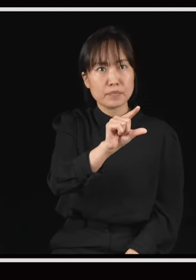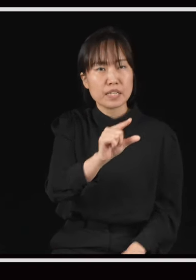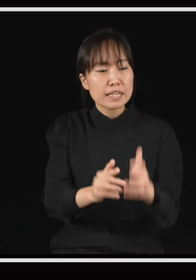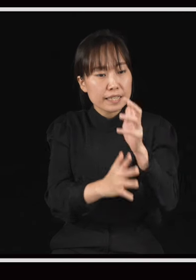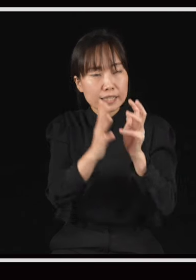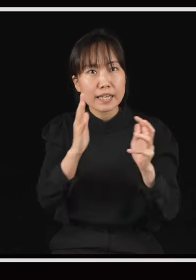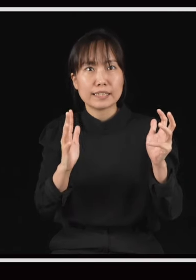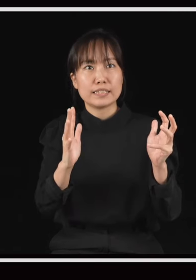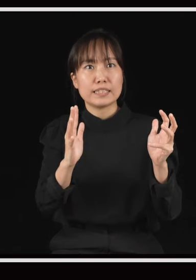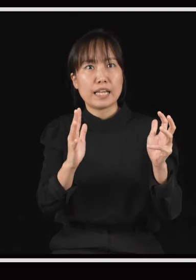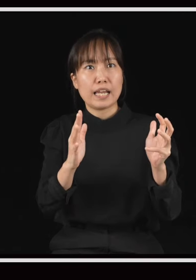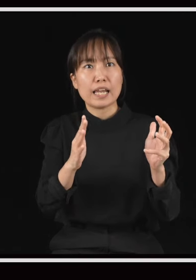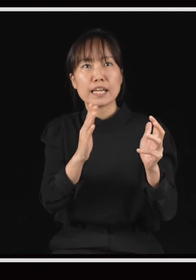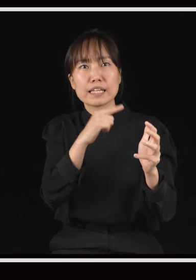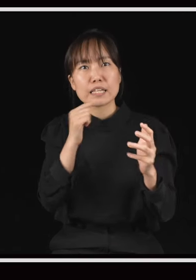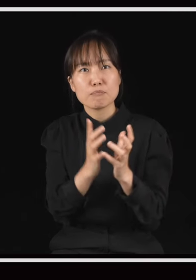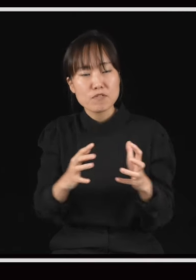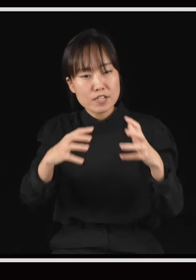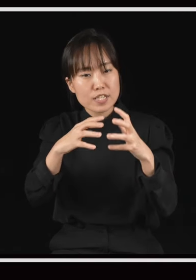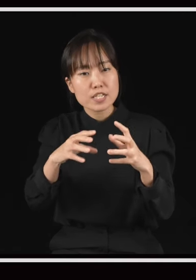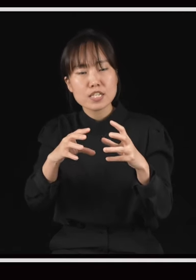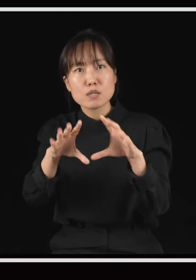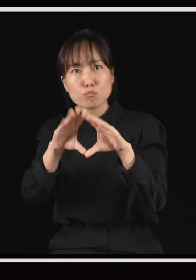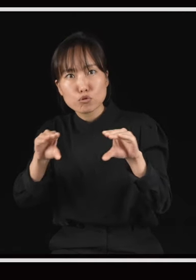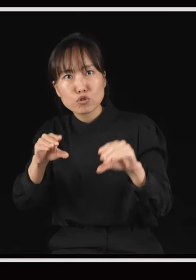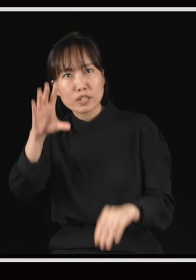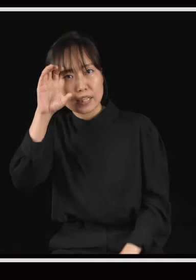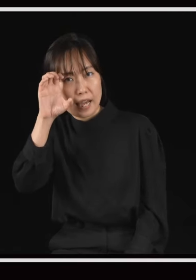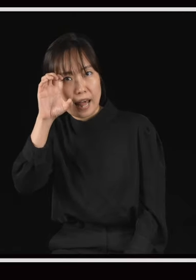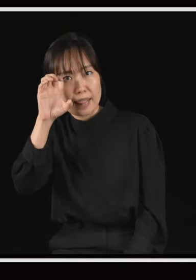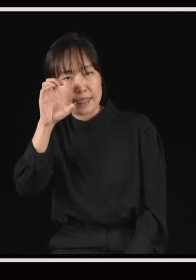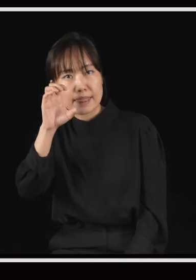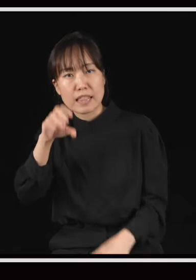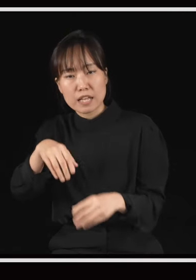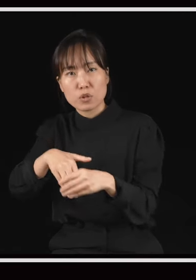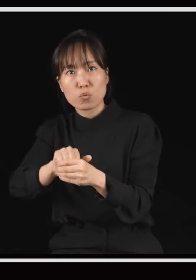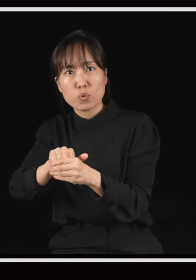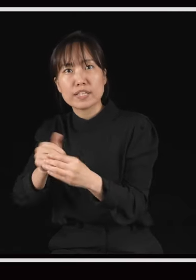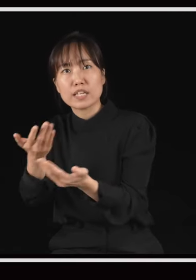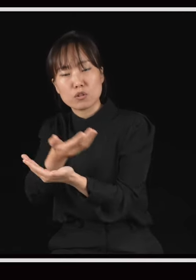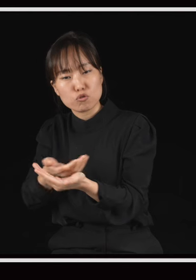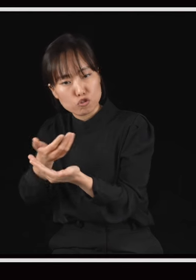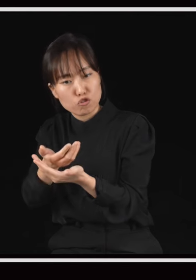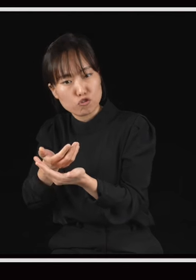초록색 야채, 깍두기, 묵, 계란, 그다음에 시래기 된장국,